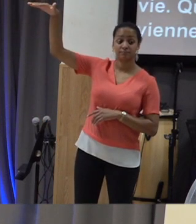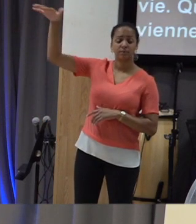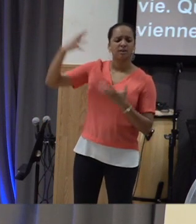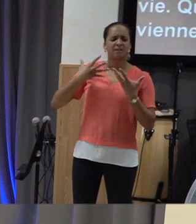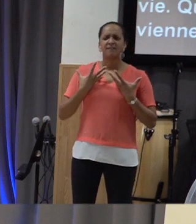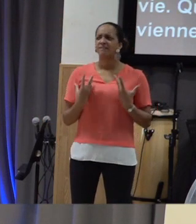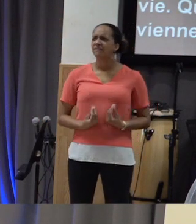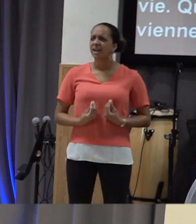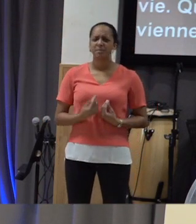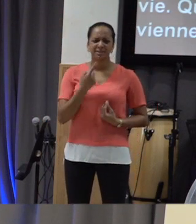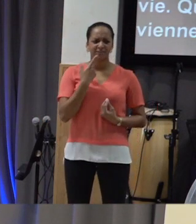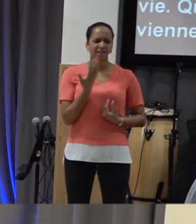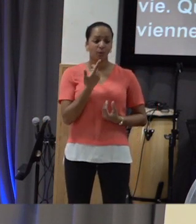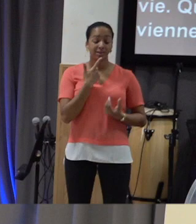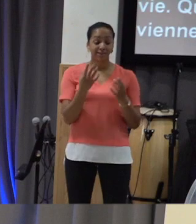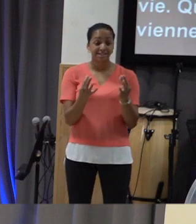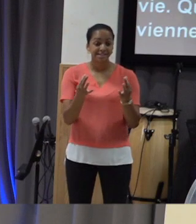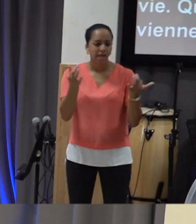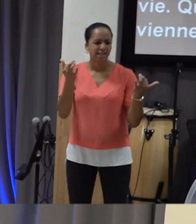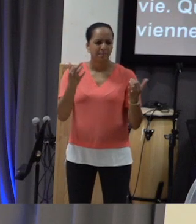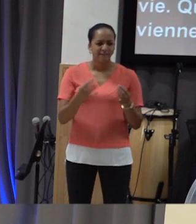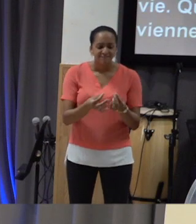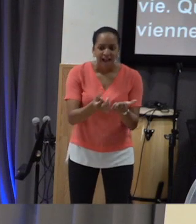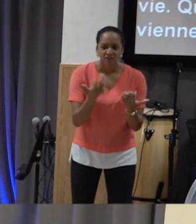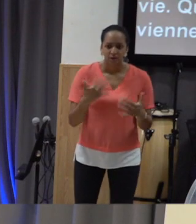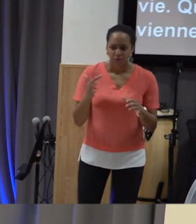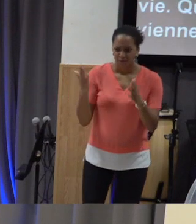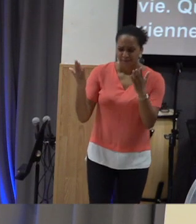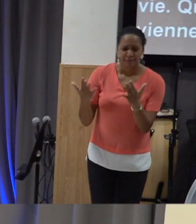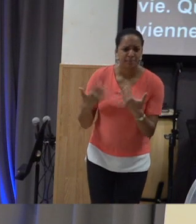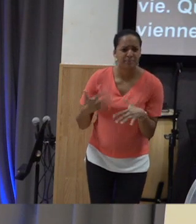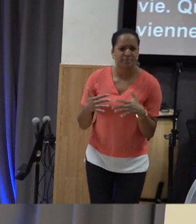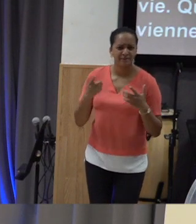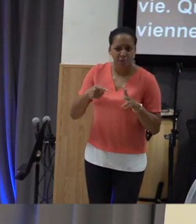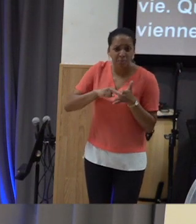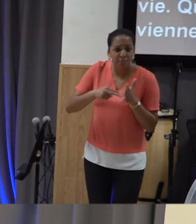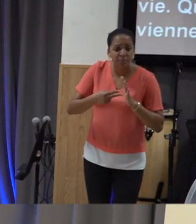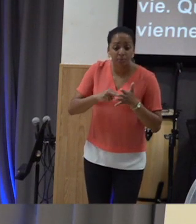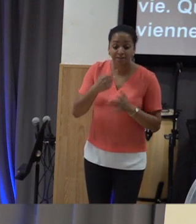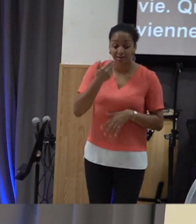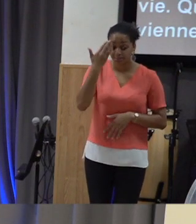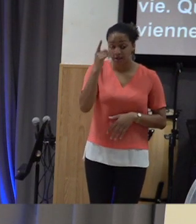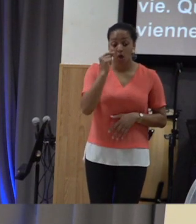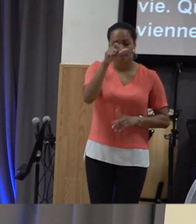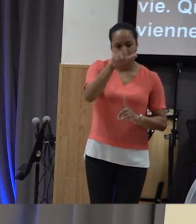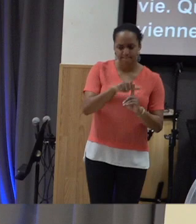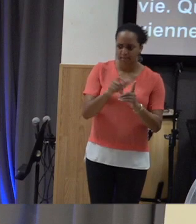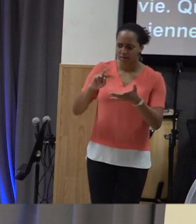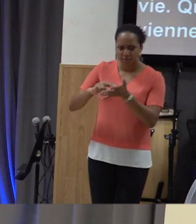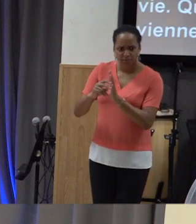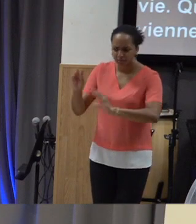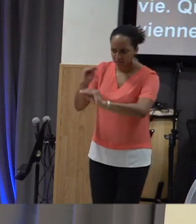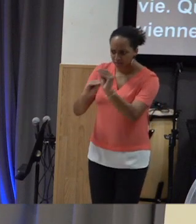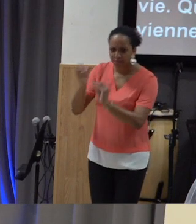sensible, fragile, délicat. Et celui qui fait attention à sa femme, qui l'honore, qui prend soin